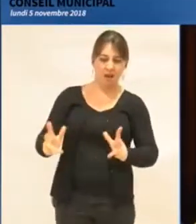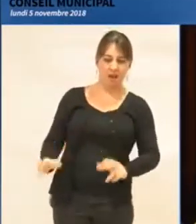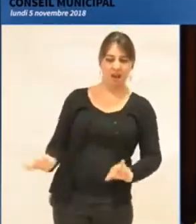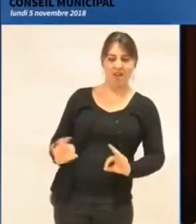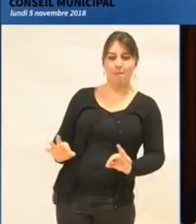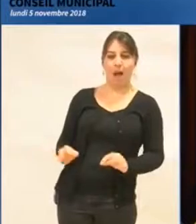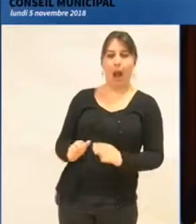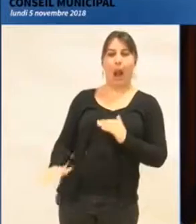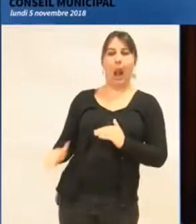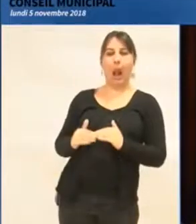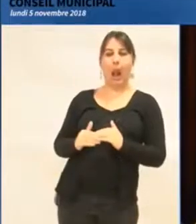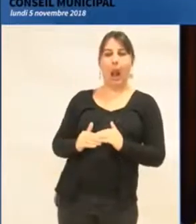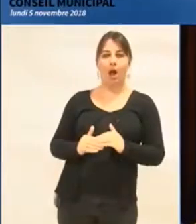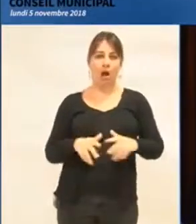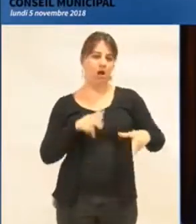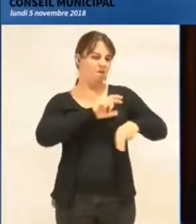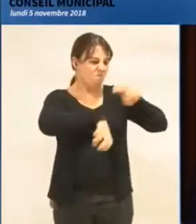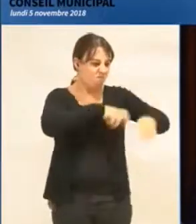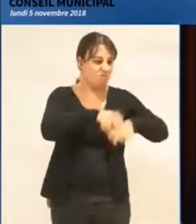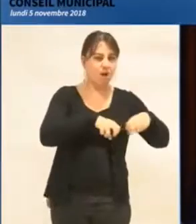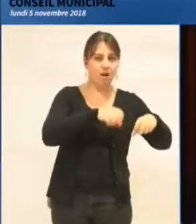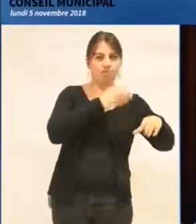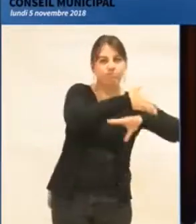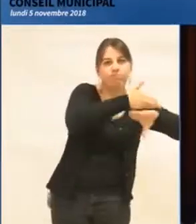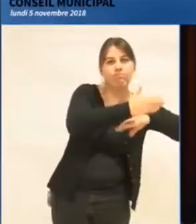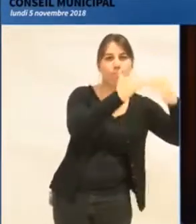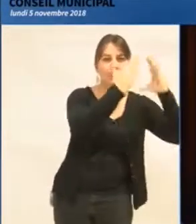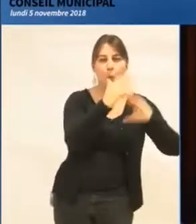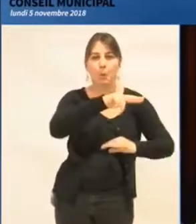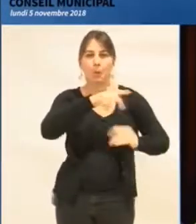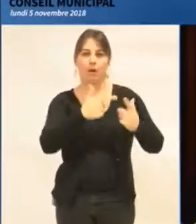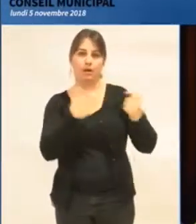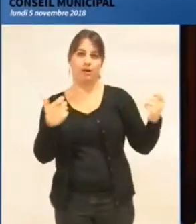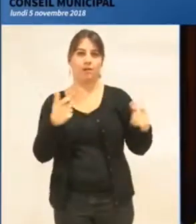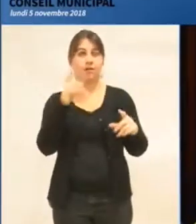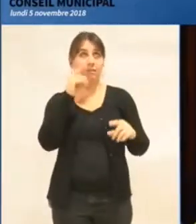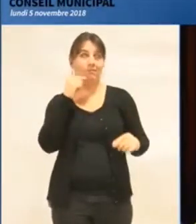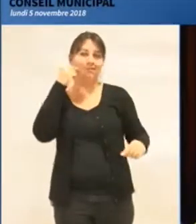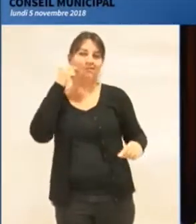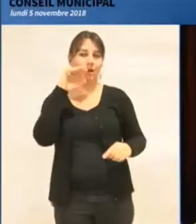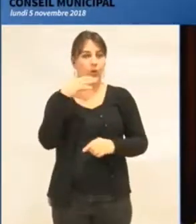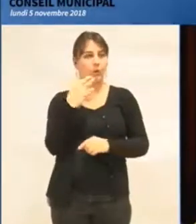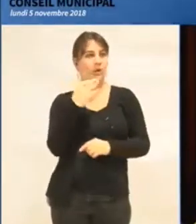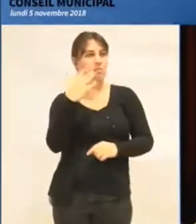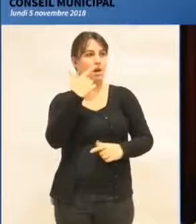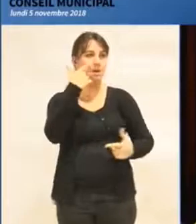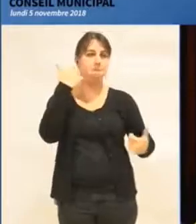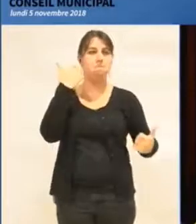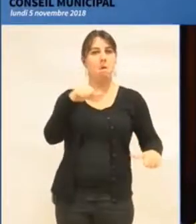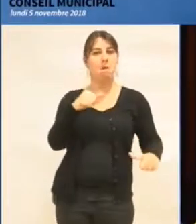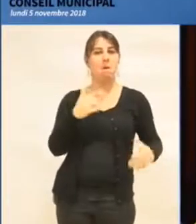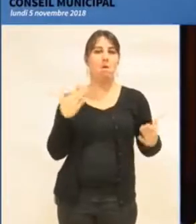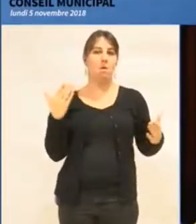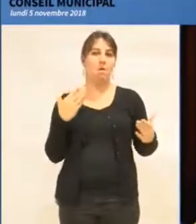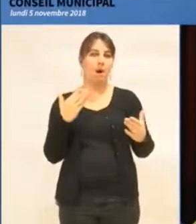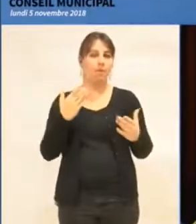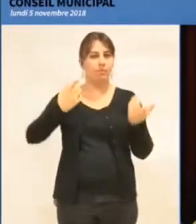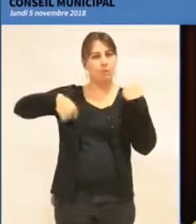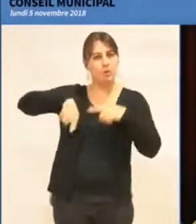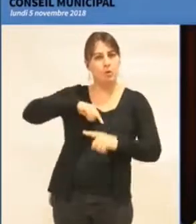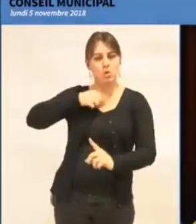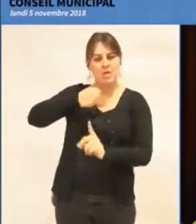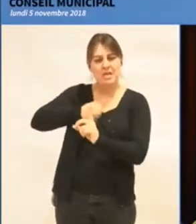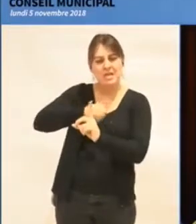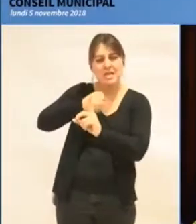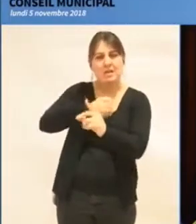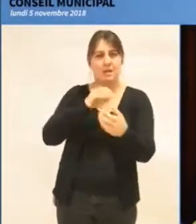ils agissent. Ça peut prêter à sourire, mais ça montre bien que parfois, nous sommes amenés à lutter